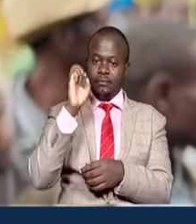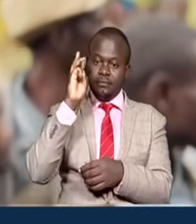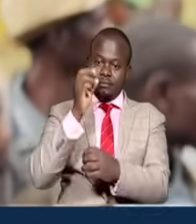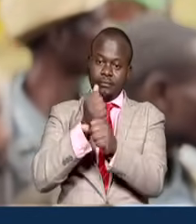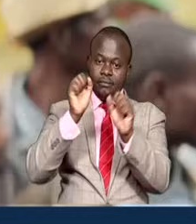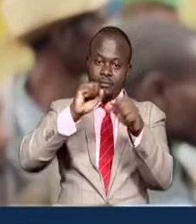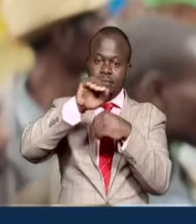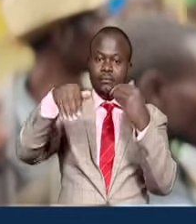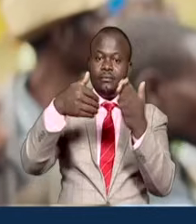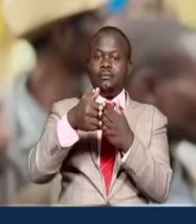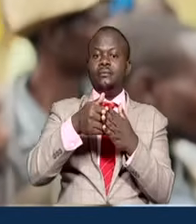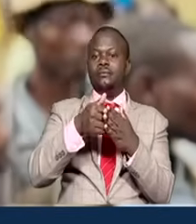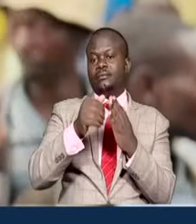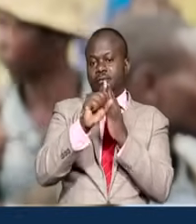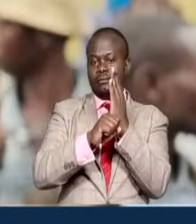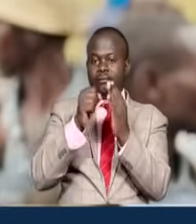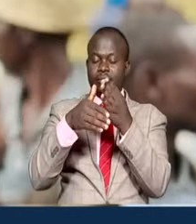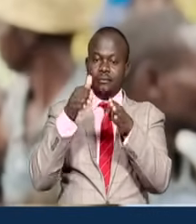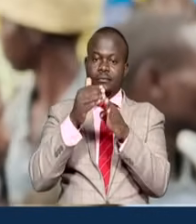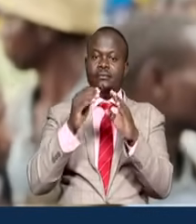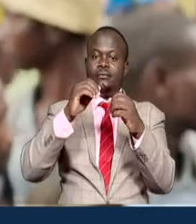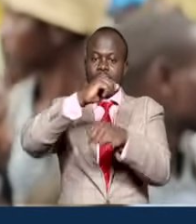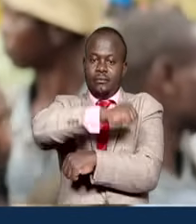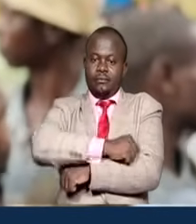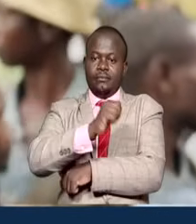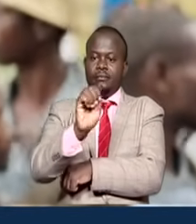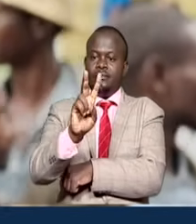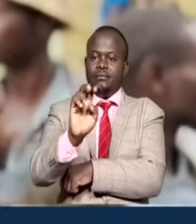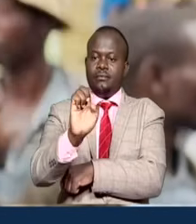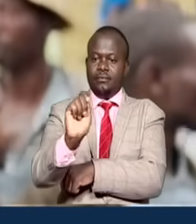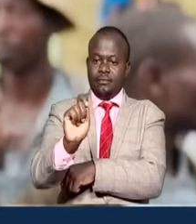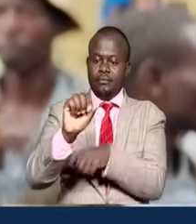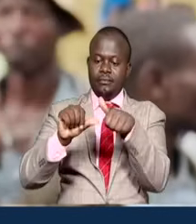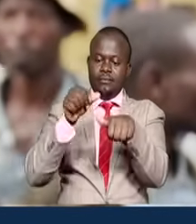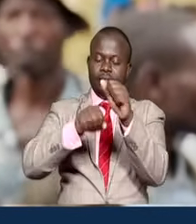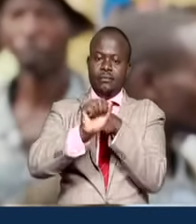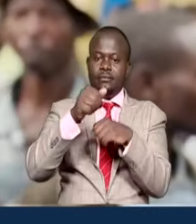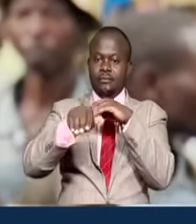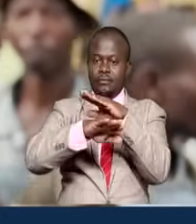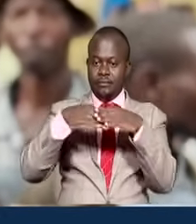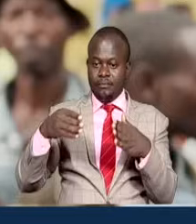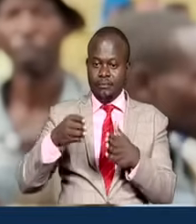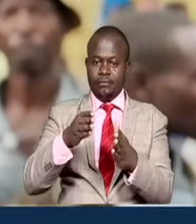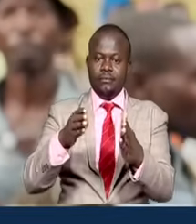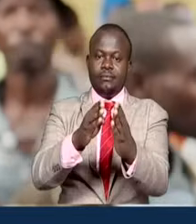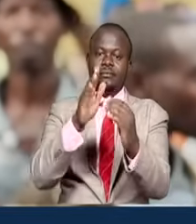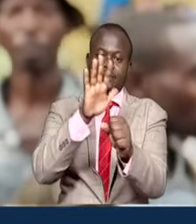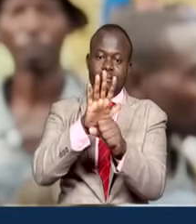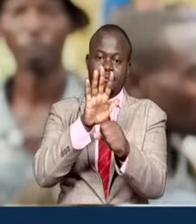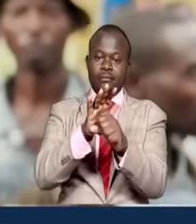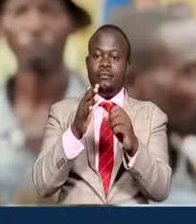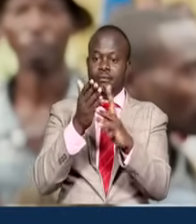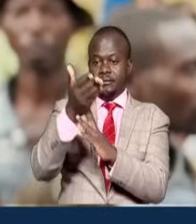hano mu murenge wa Bwisige hakubakwa ishuri rya TVT. Ibyerekeranye n'ibikorwa remezo, imihanda, imihanda myinshi twagiye